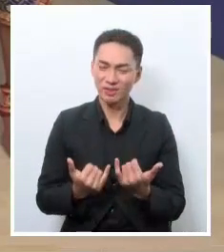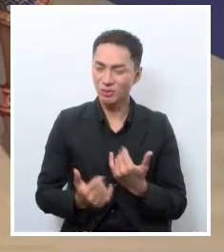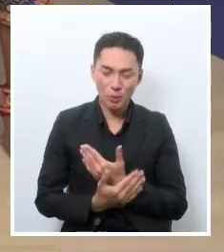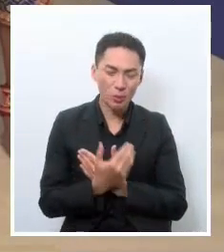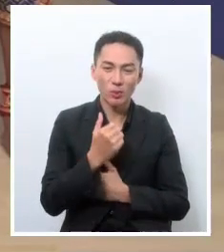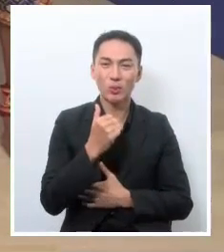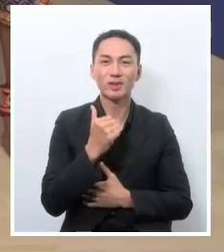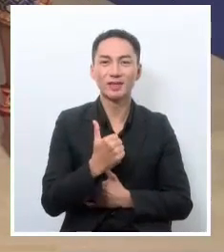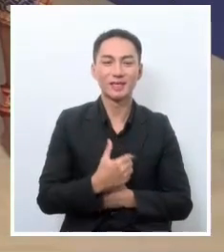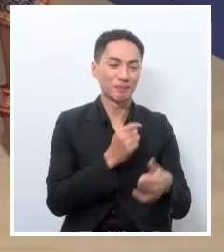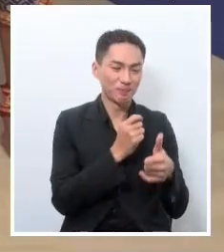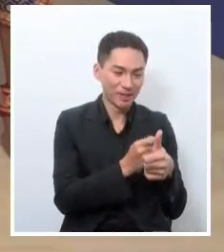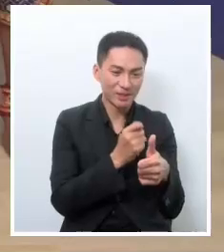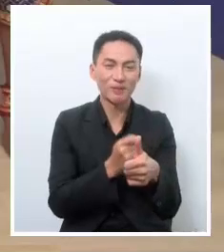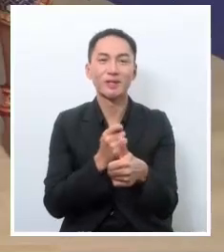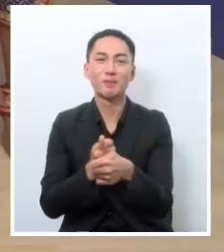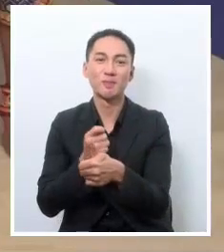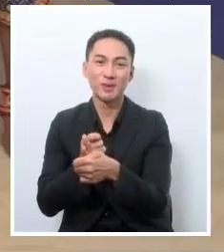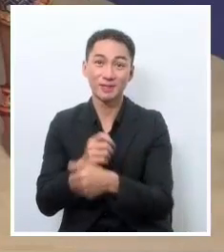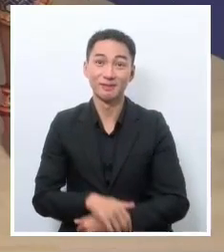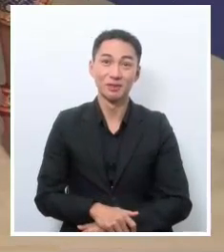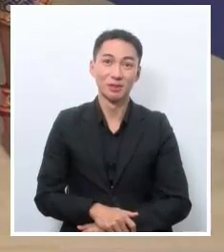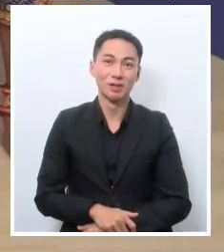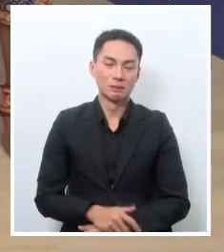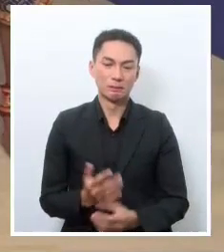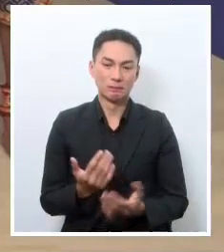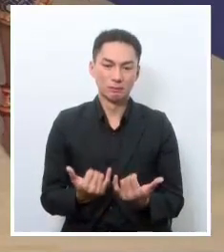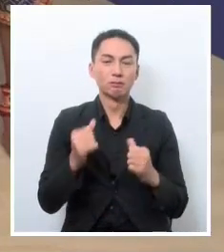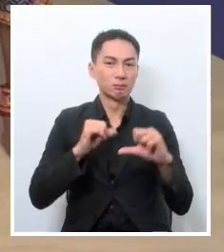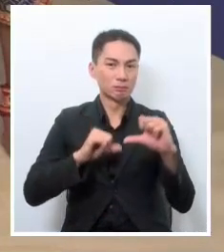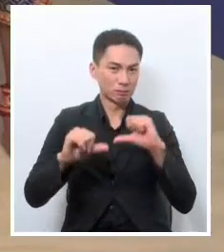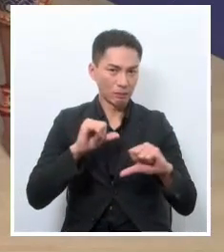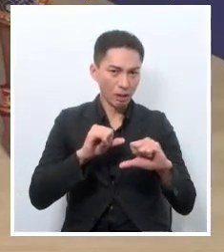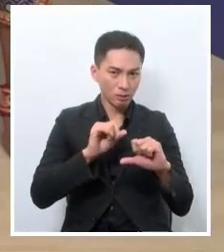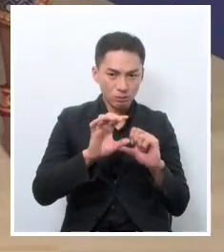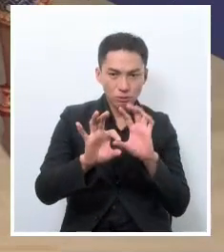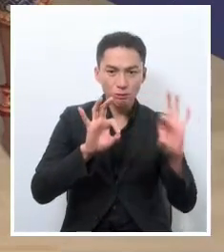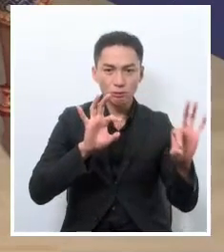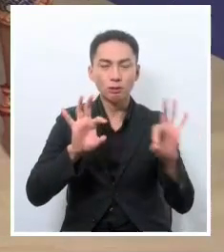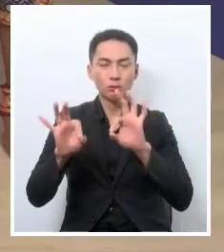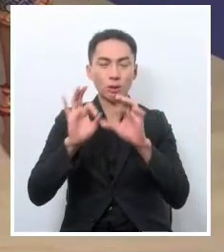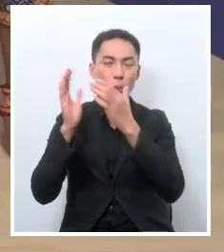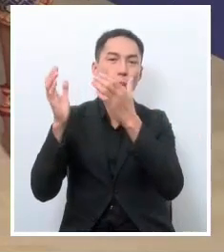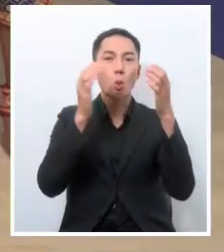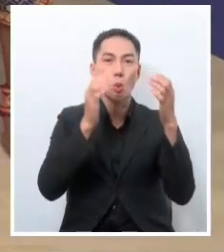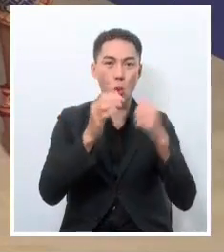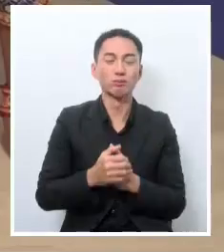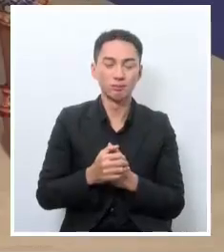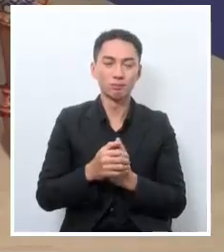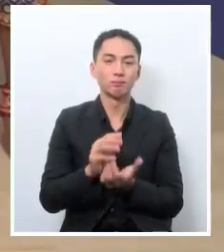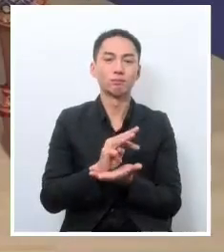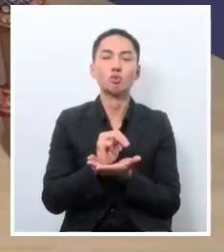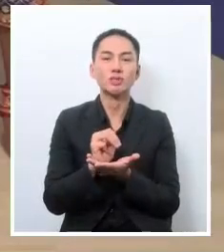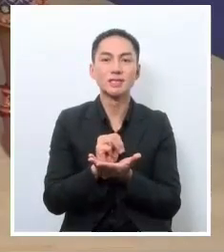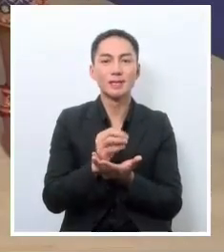นักเรียนแล้วก็สิ่งที่สำคัญคือในการแสดงการคัดเลือกเป็นนักแสดงโขนของมวิธิส่งเสริมศิลปาชีพใน